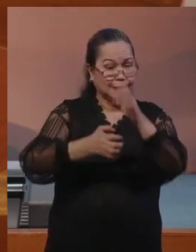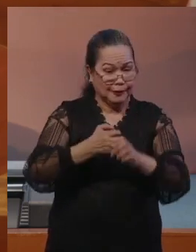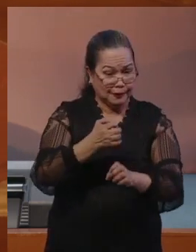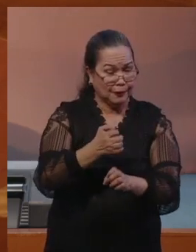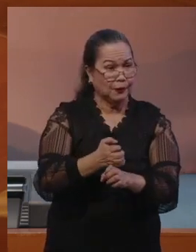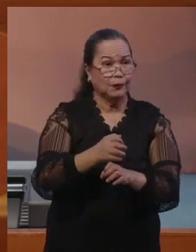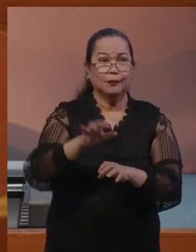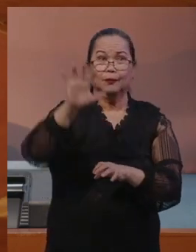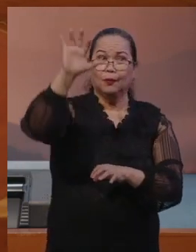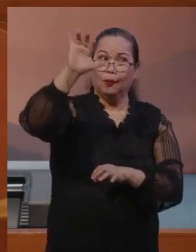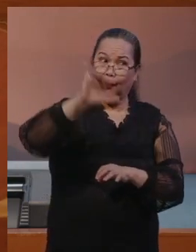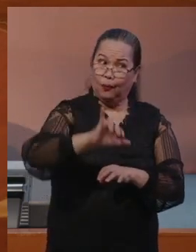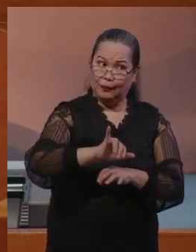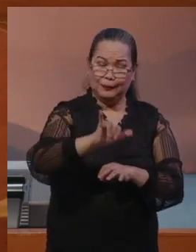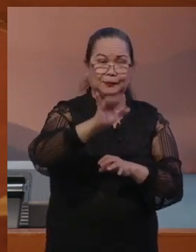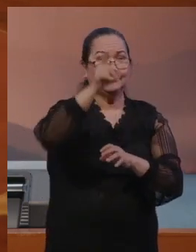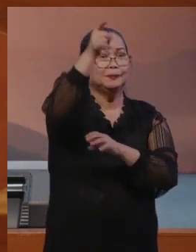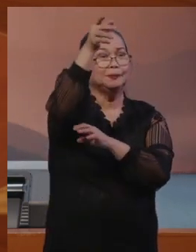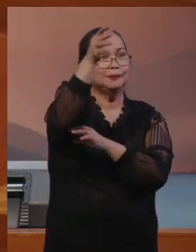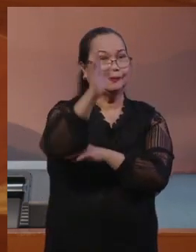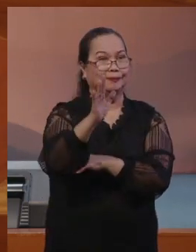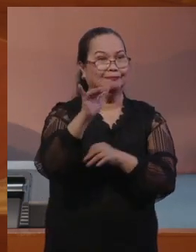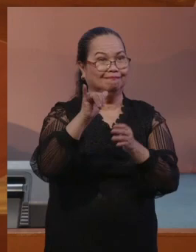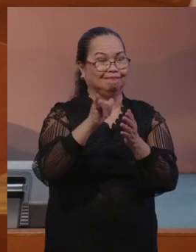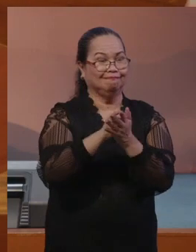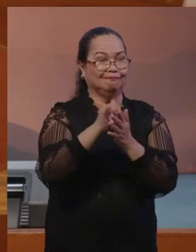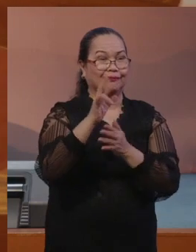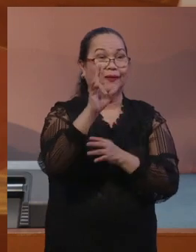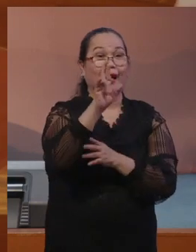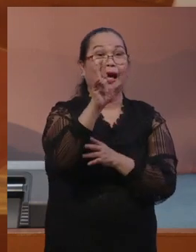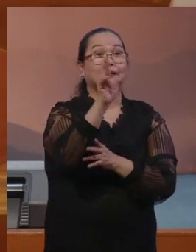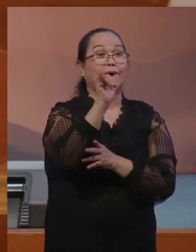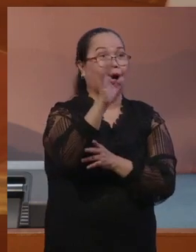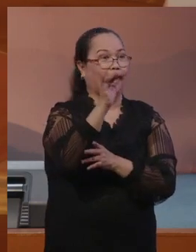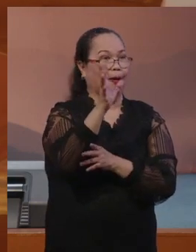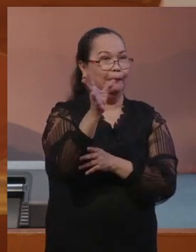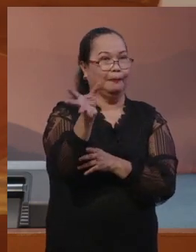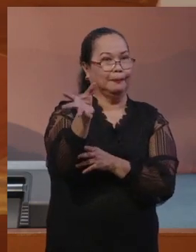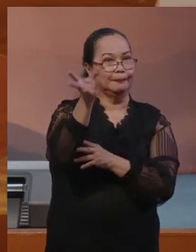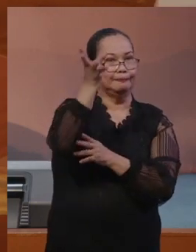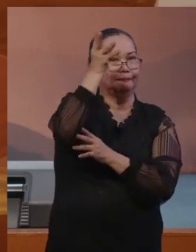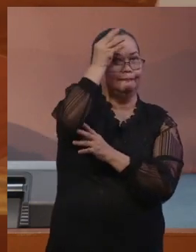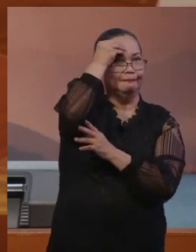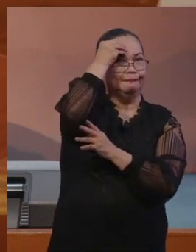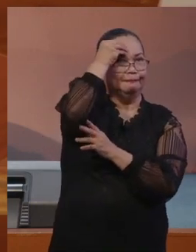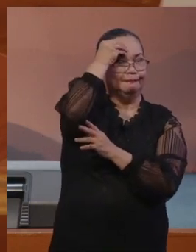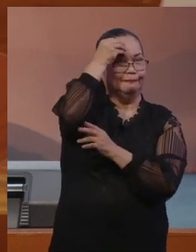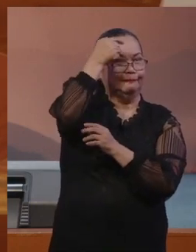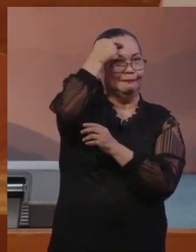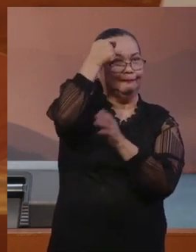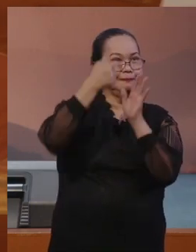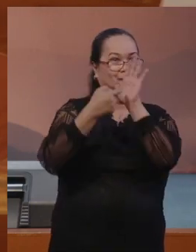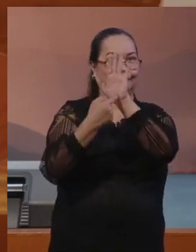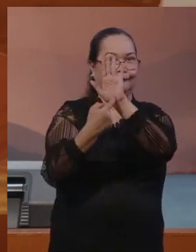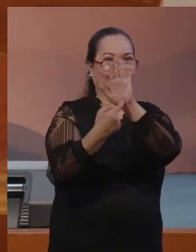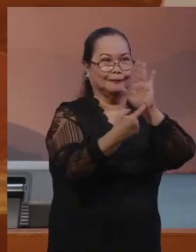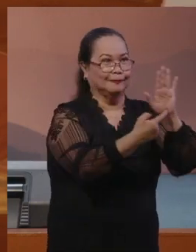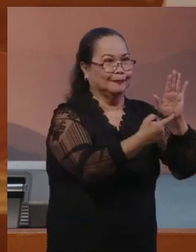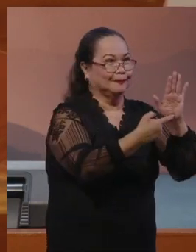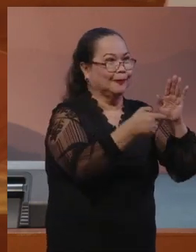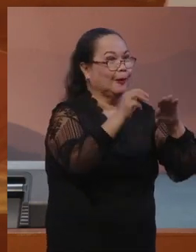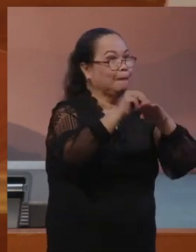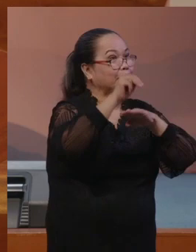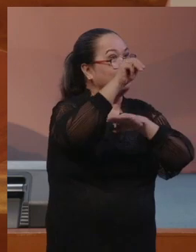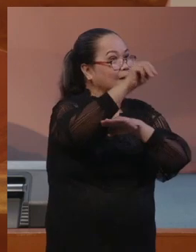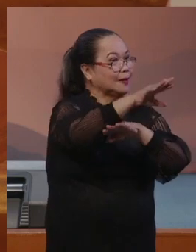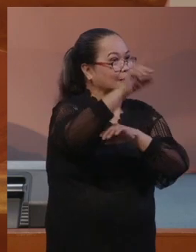beneath. At yun ay nabalitaan niya lang dahil sa ipinakitang